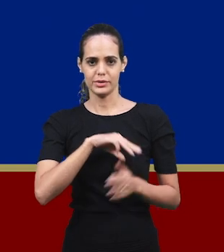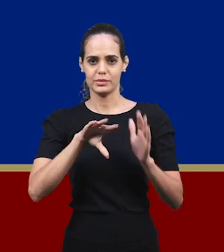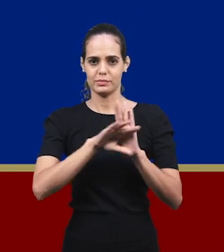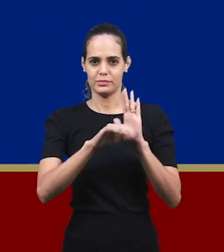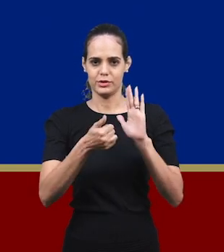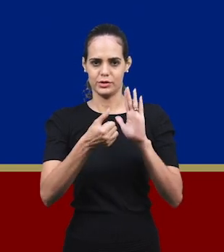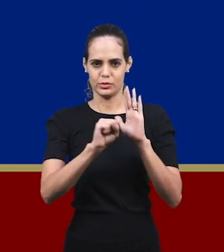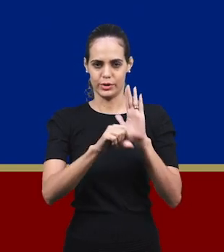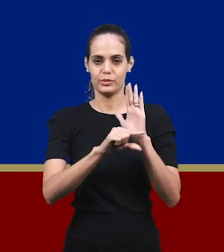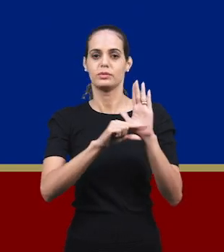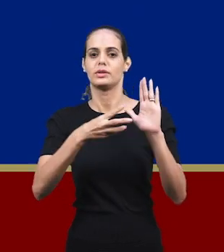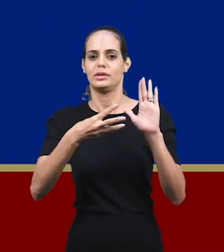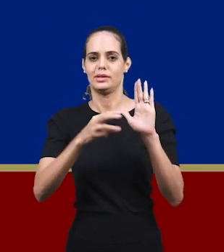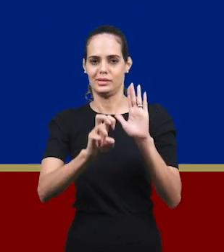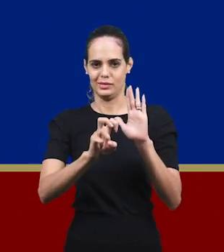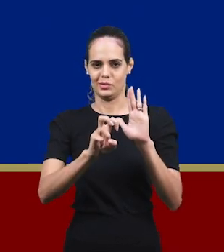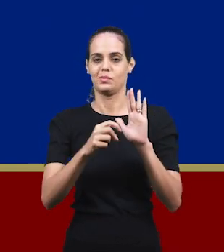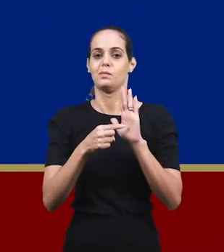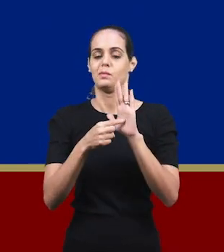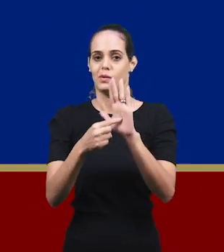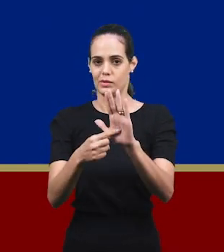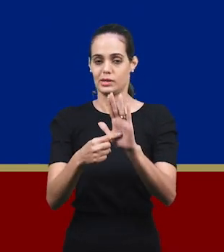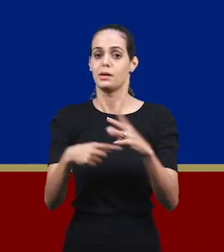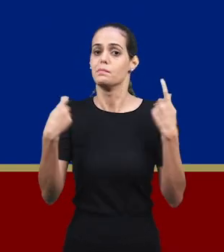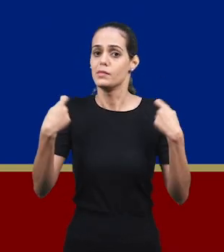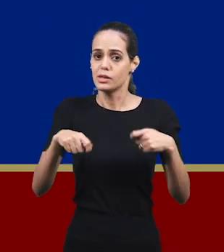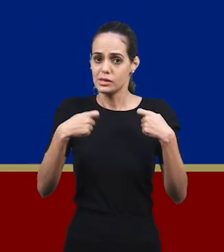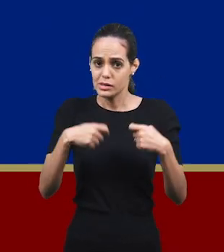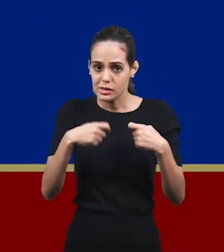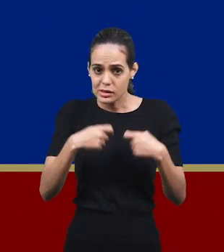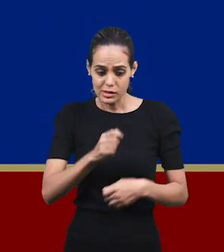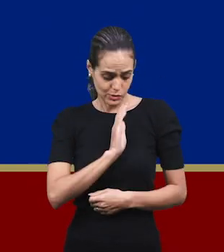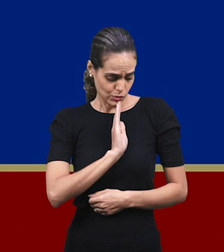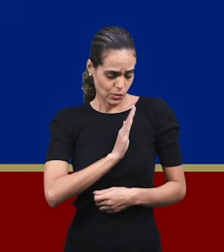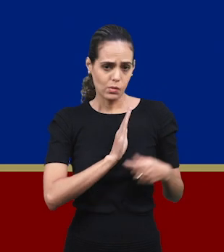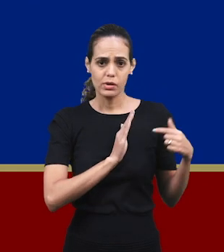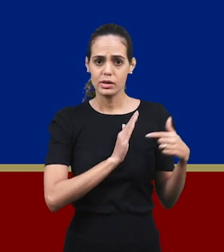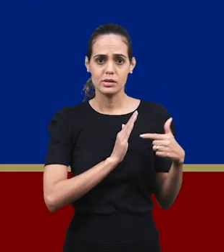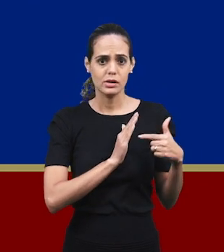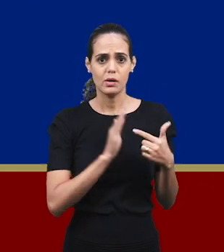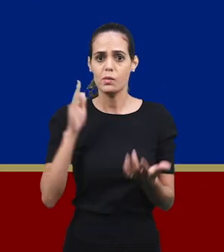Matthieu 18, 35. Si du cœur vous ne pardonnez pas,